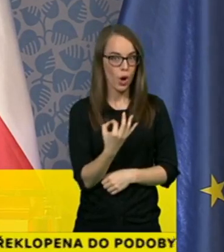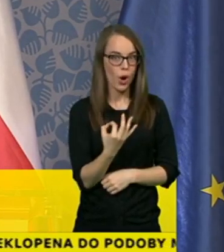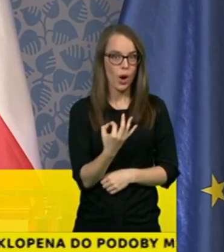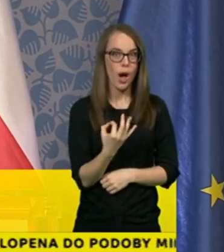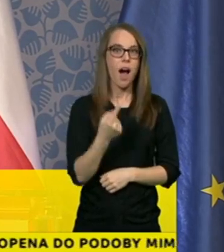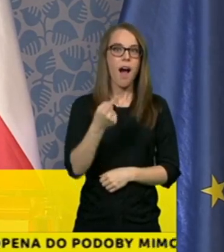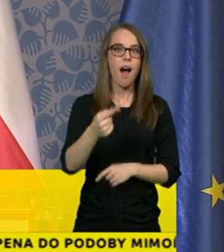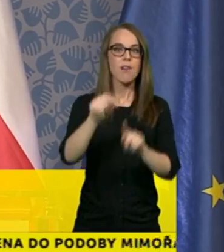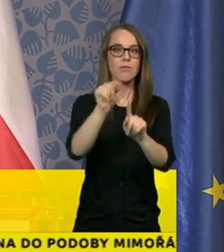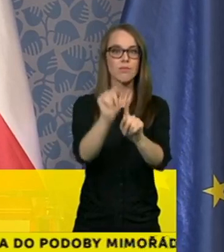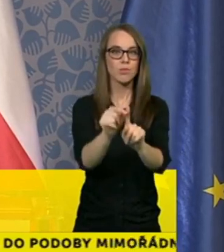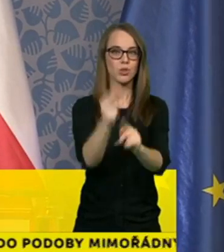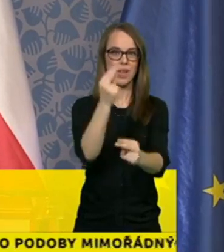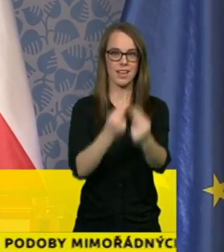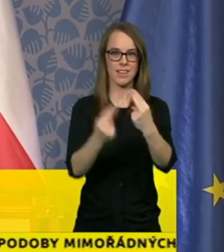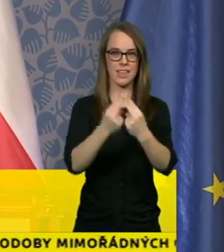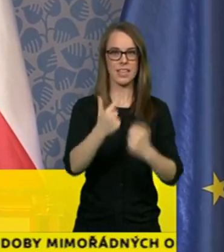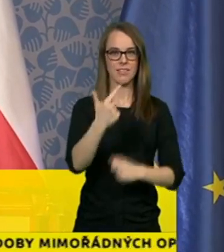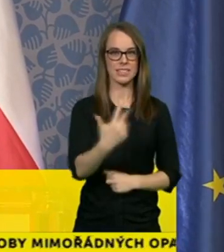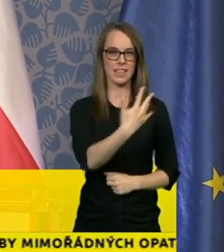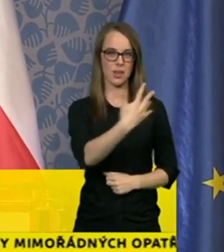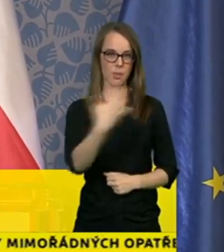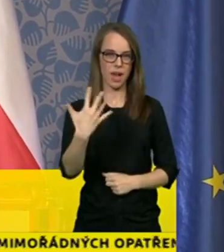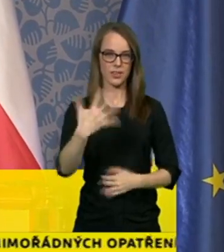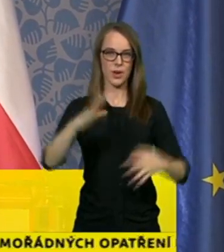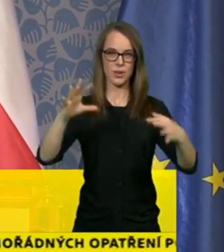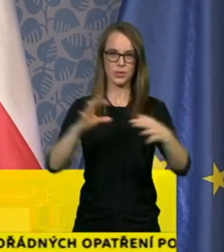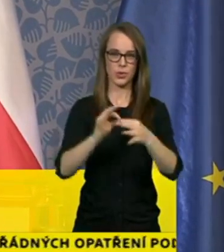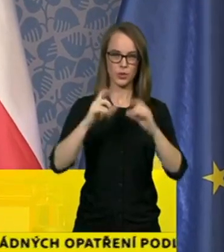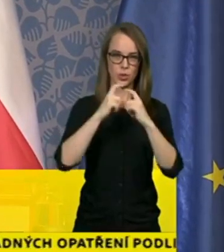25.5. rozvolnění povinnosti nosit roušky, takže jsme